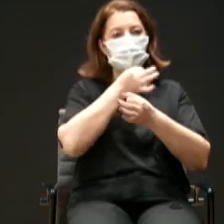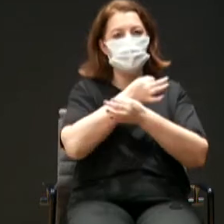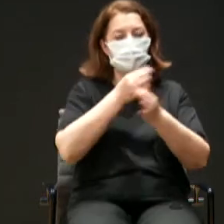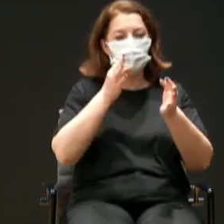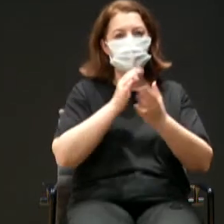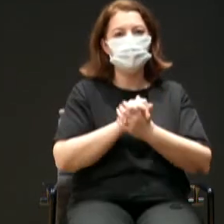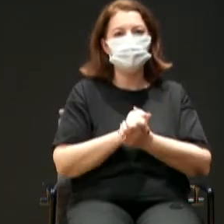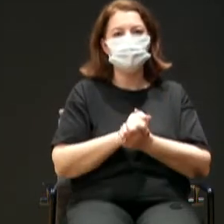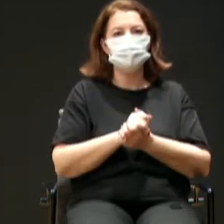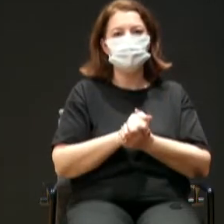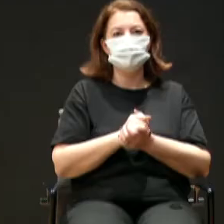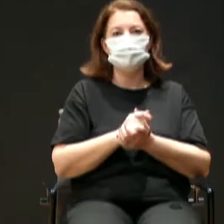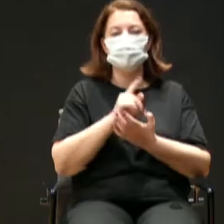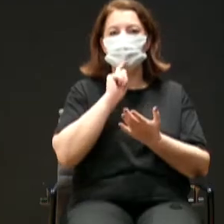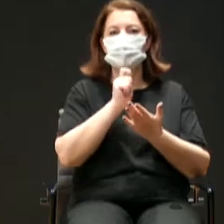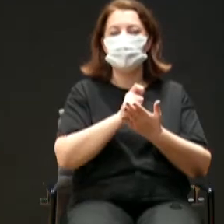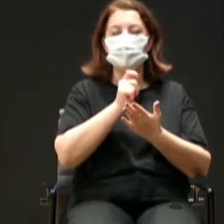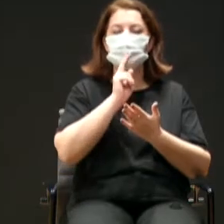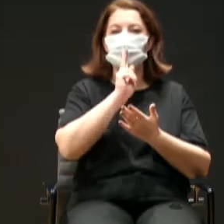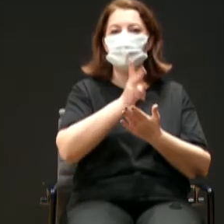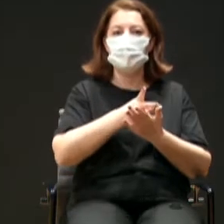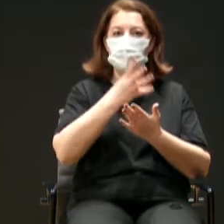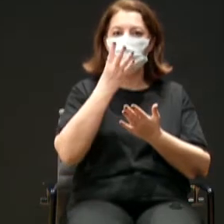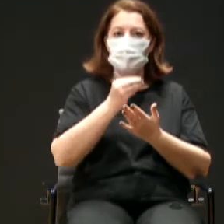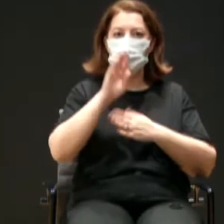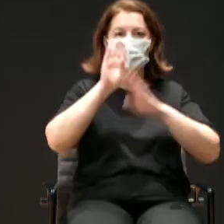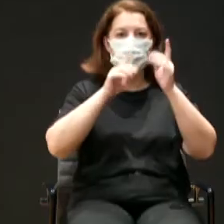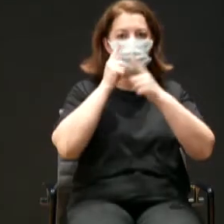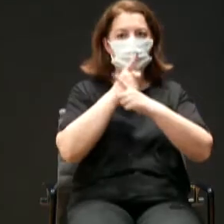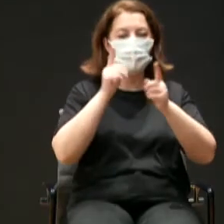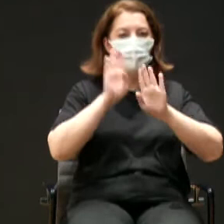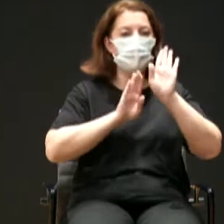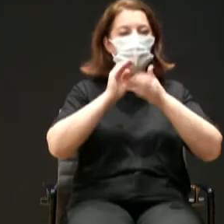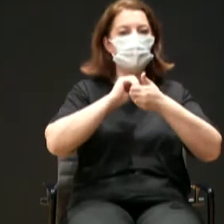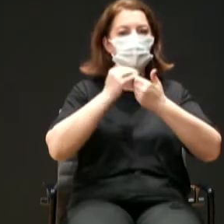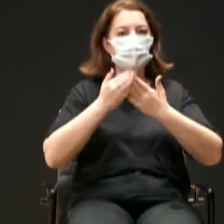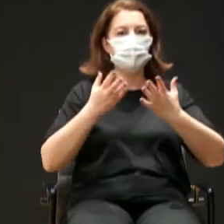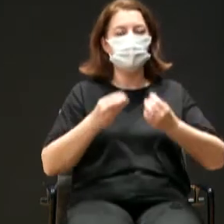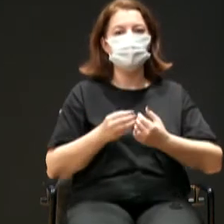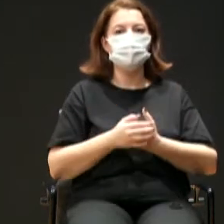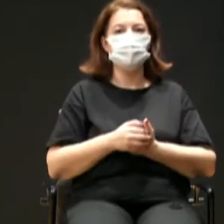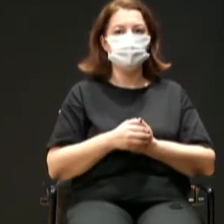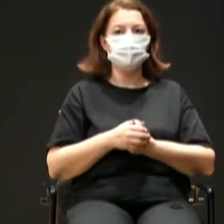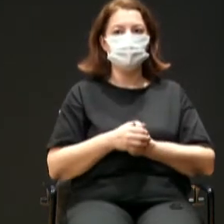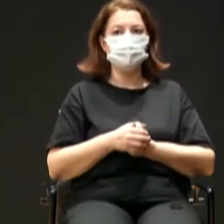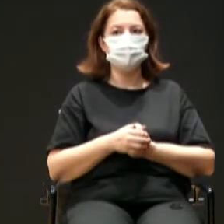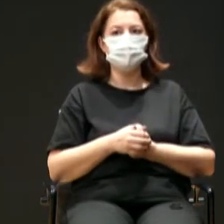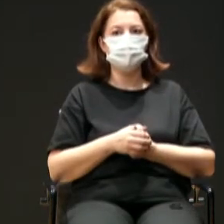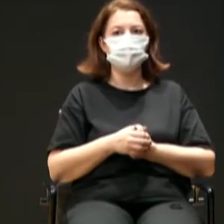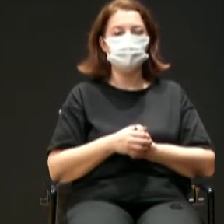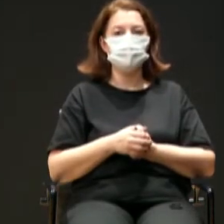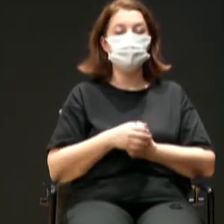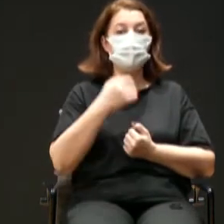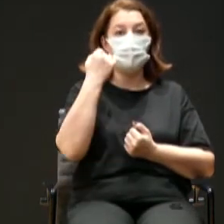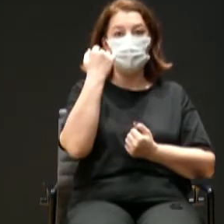teklif kararı olarak oylarınıza sunuyorum. Kabul edenler, etmeyen oy birliğiyle kabul edilmiştir.